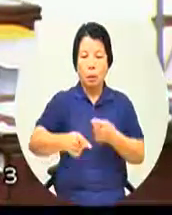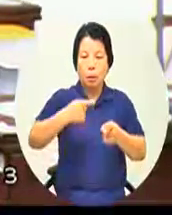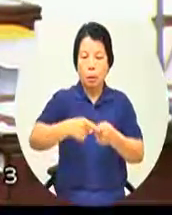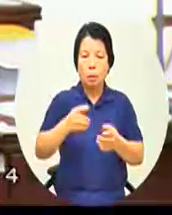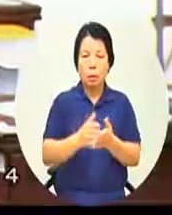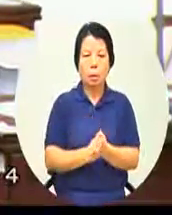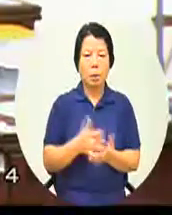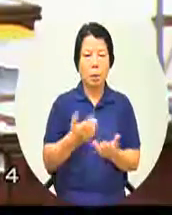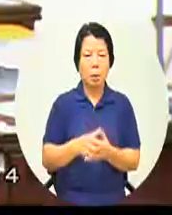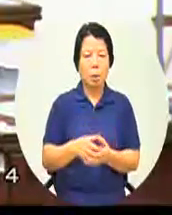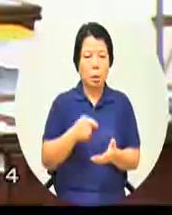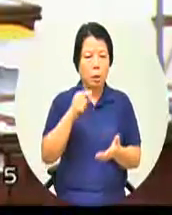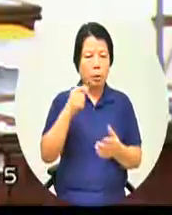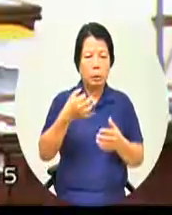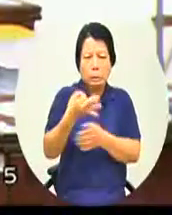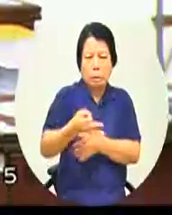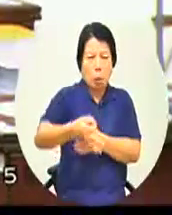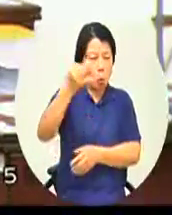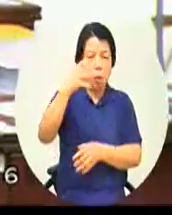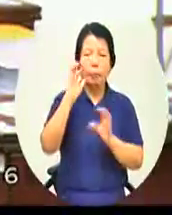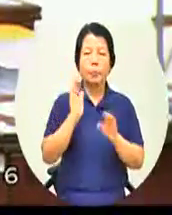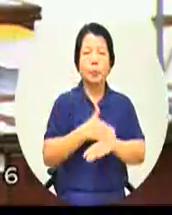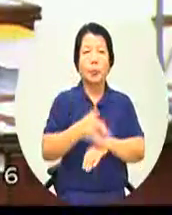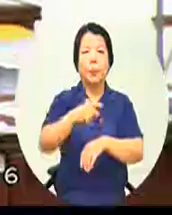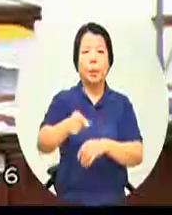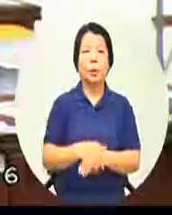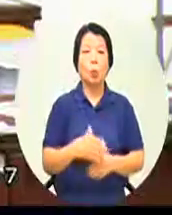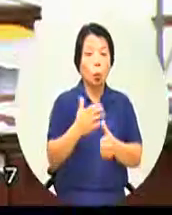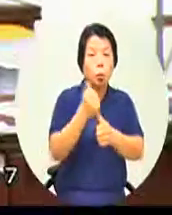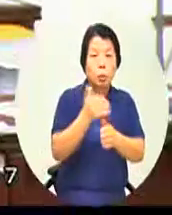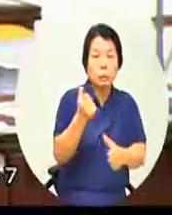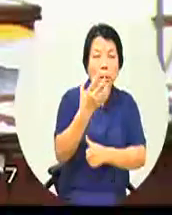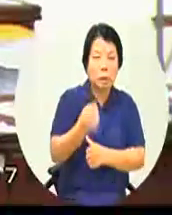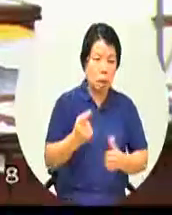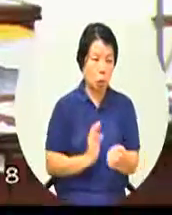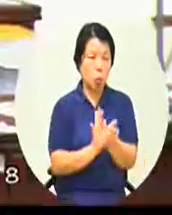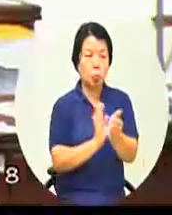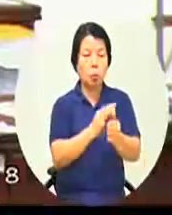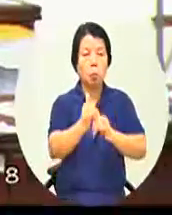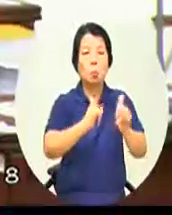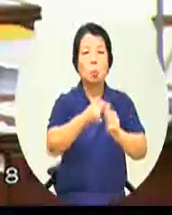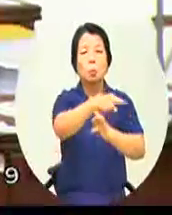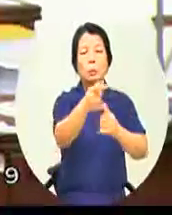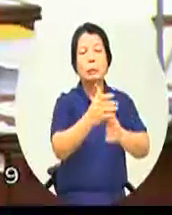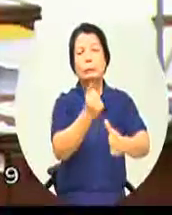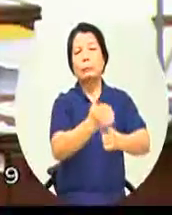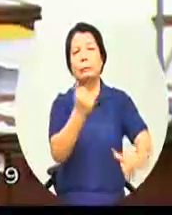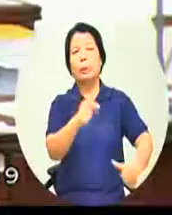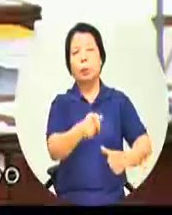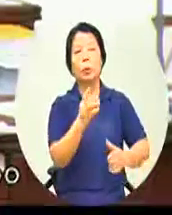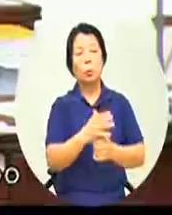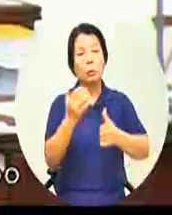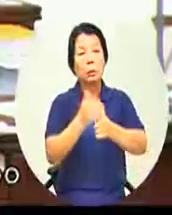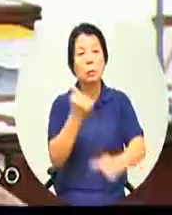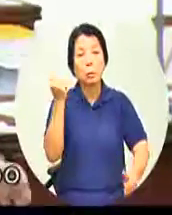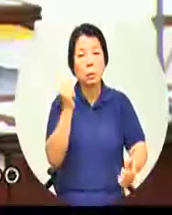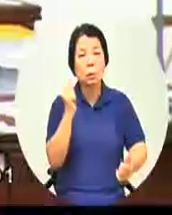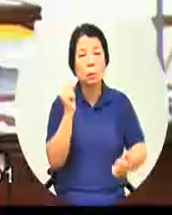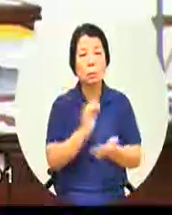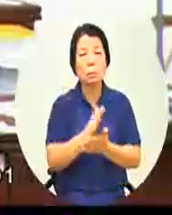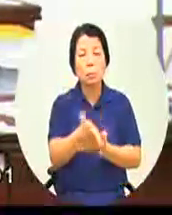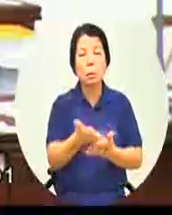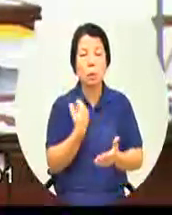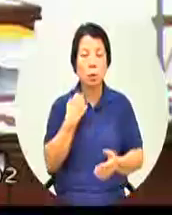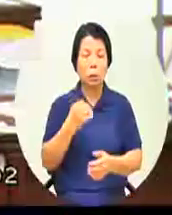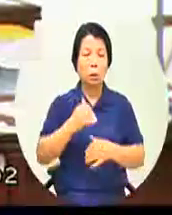院长在少主，你来鼓励伊嘛？你要鼓励咱的市民生囝，要好要去了啊！你一生出来，对不对？佮讲个生意补